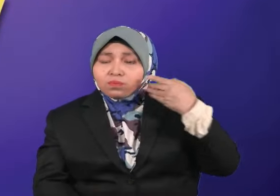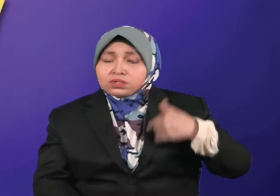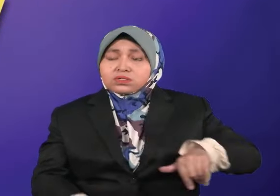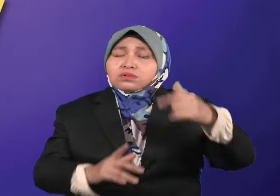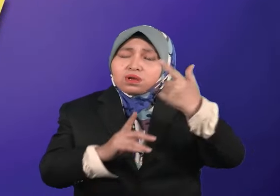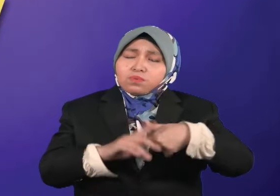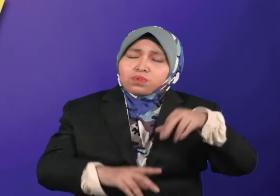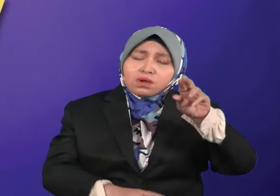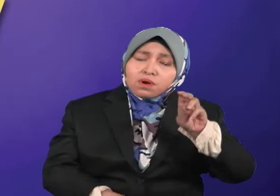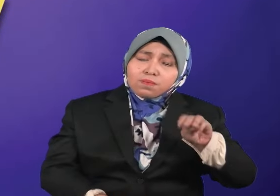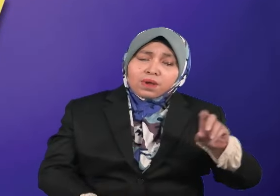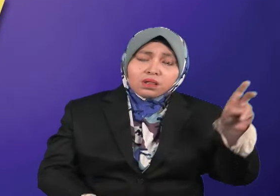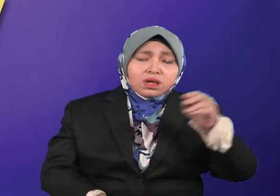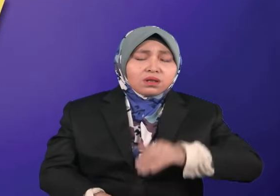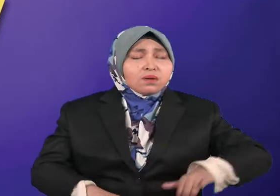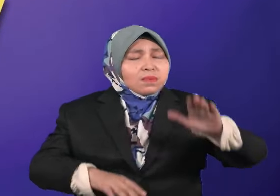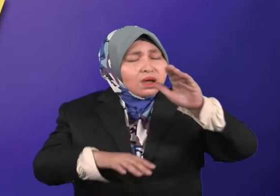الذي